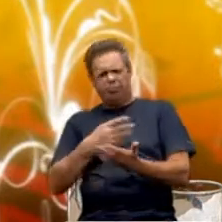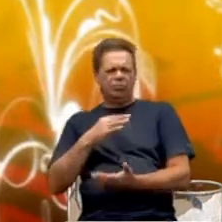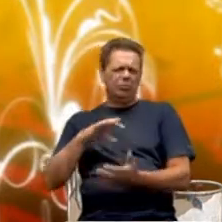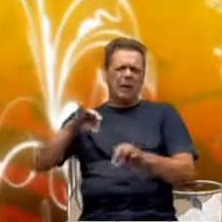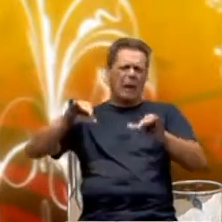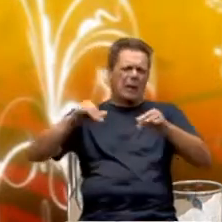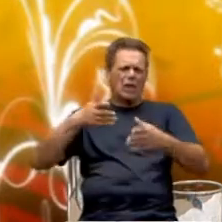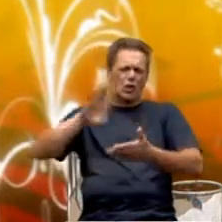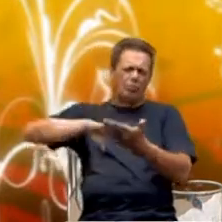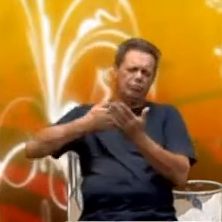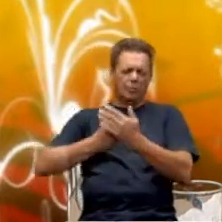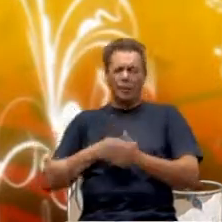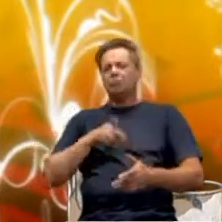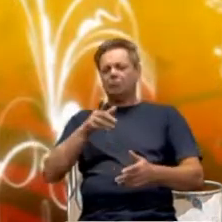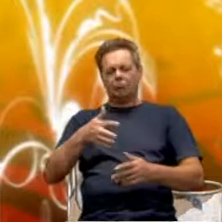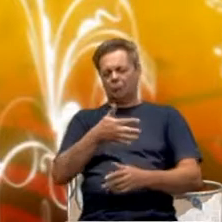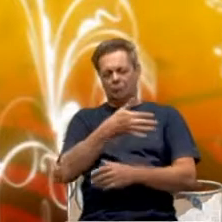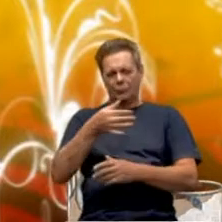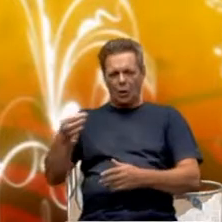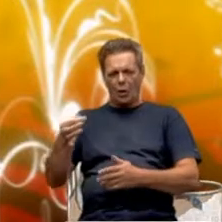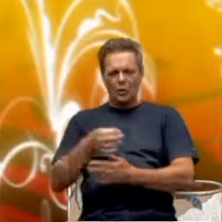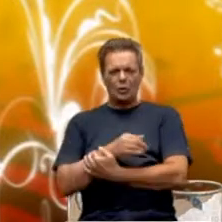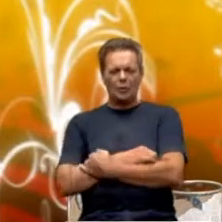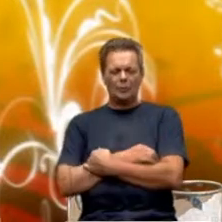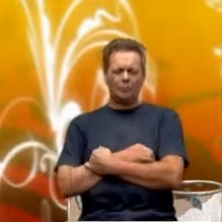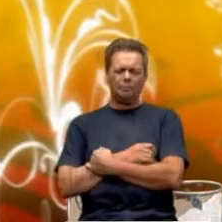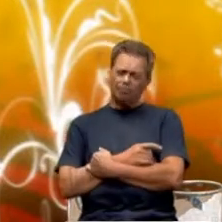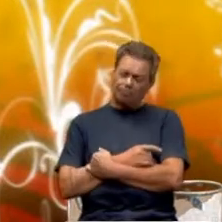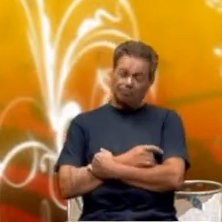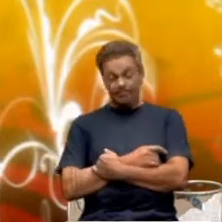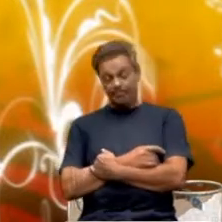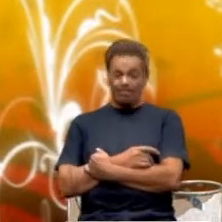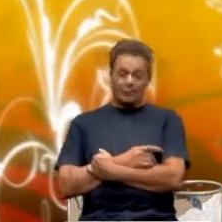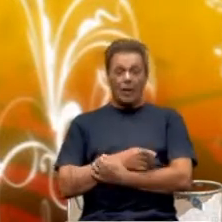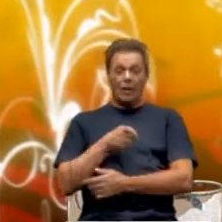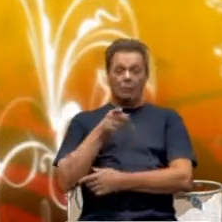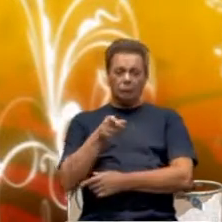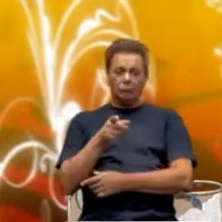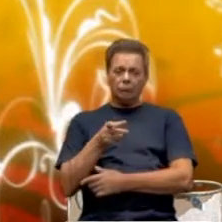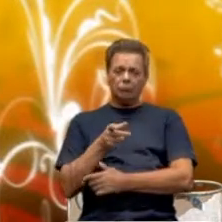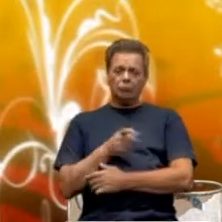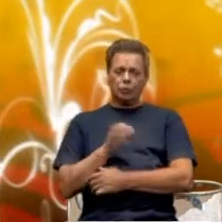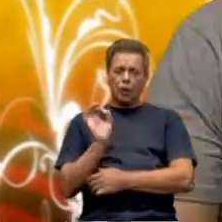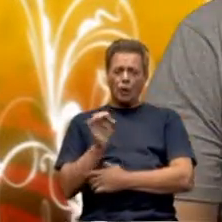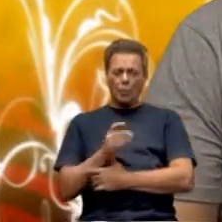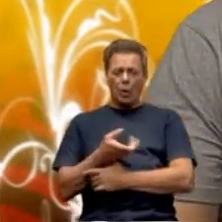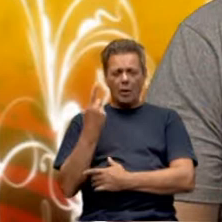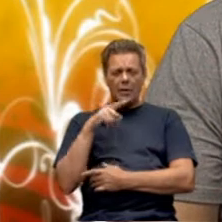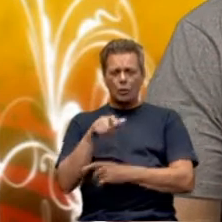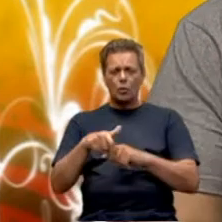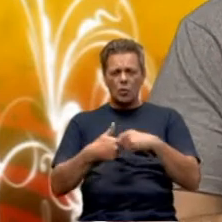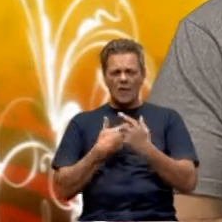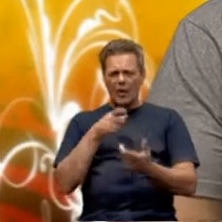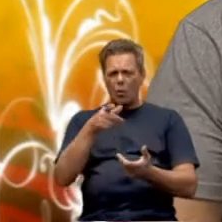Pa je, to vam je sigurno dala smjernice prave. Pa da, i tu je kod tih smutija stvari što možemo neke stvari koje možda i ne